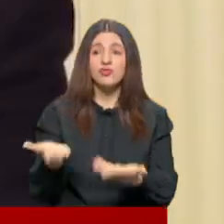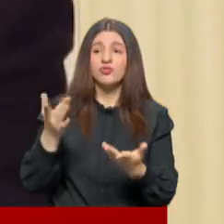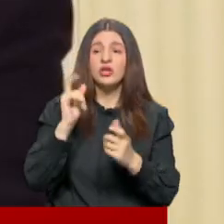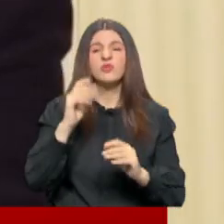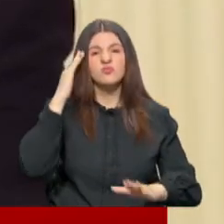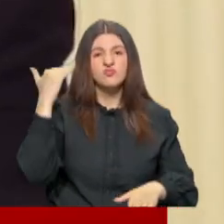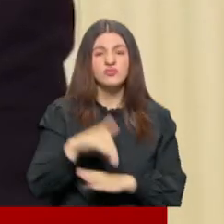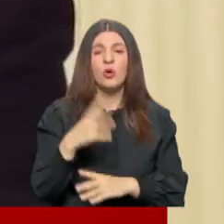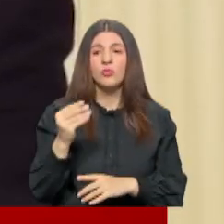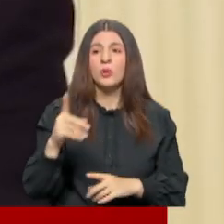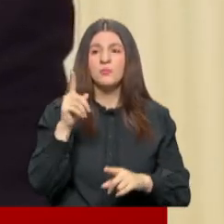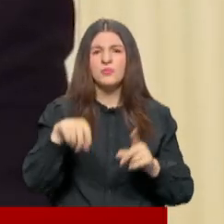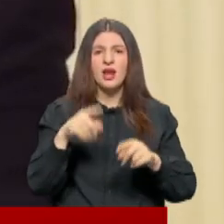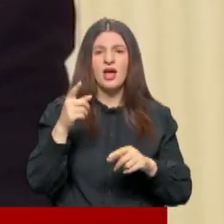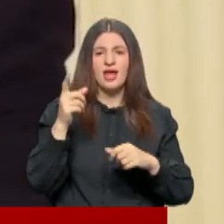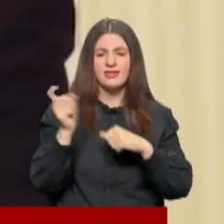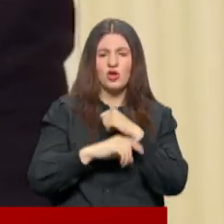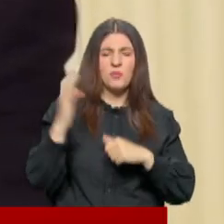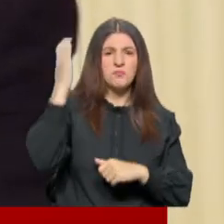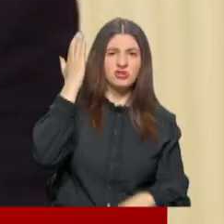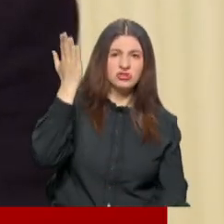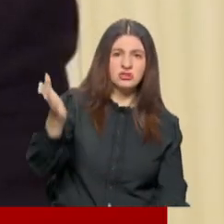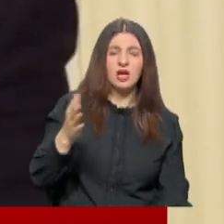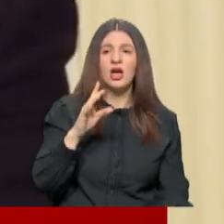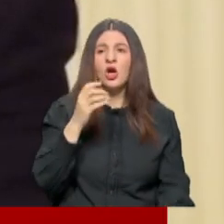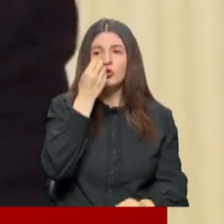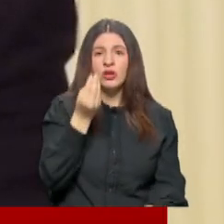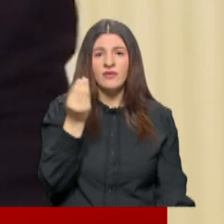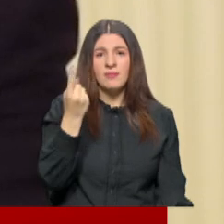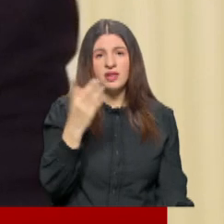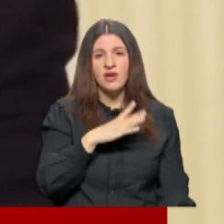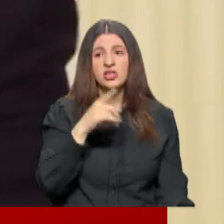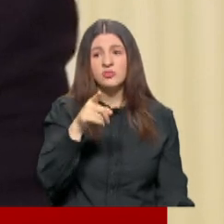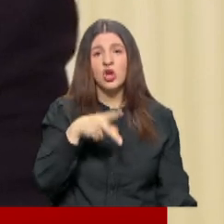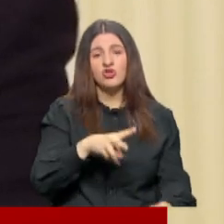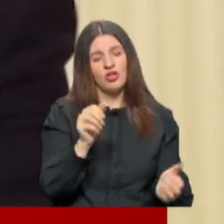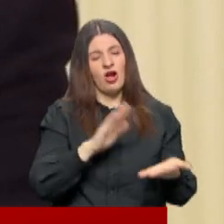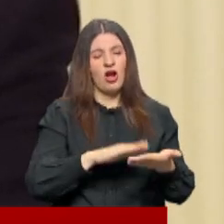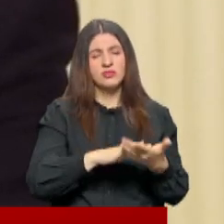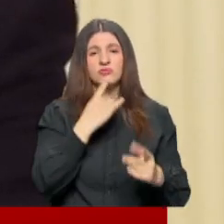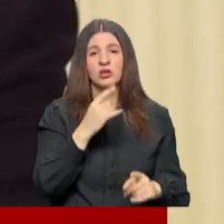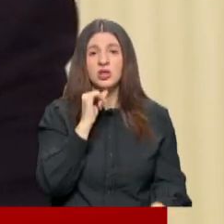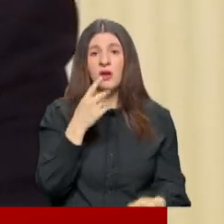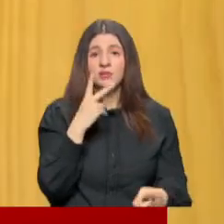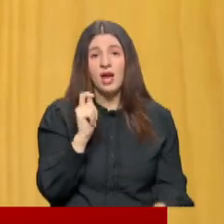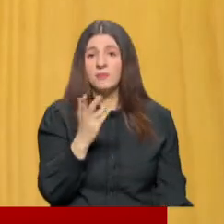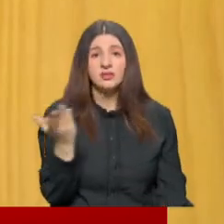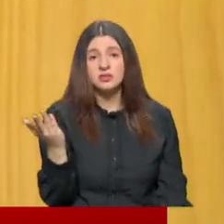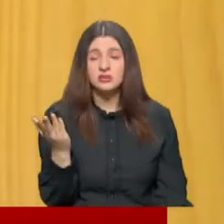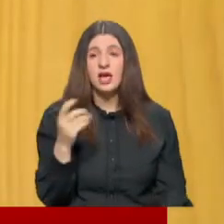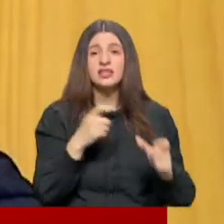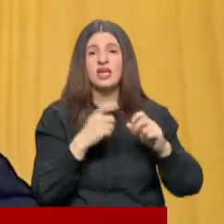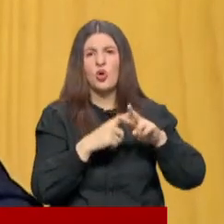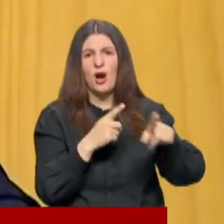ulaşmıştır bir ara terör başı hocalarına Gülveren biri vardı Şimdi size yoldaşım diyor ki hiçbir açıklama yapmadınız